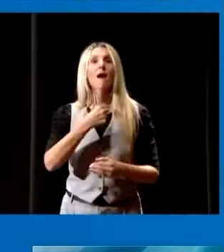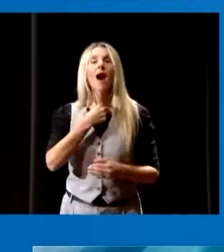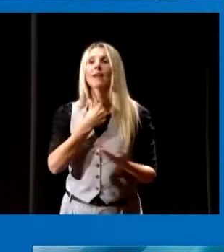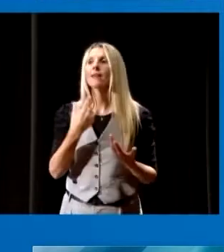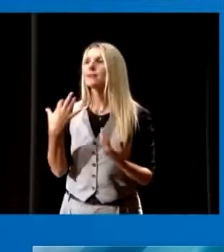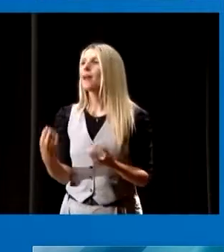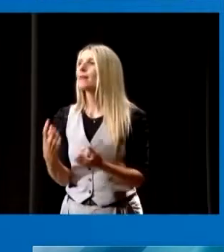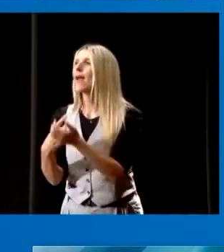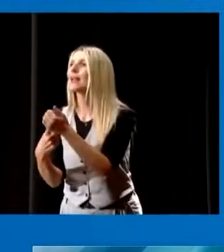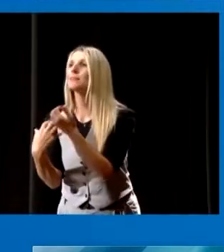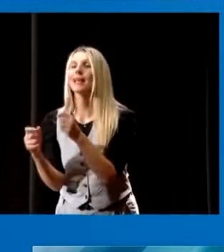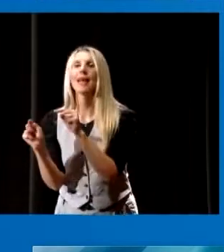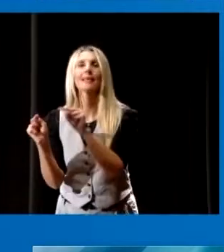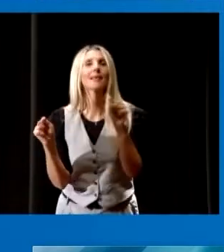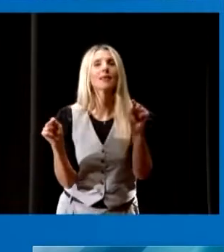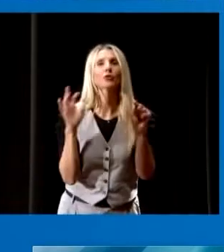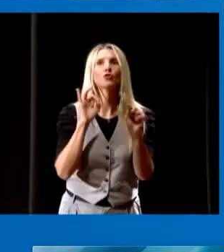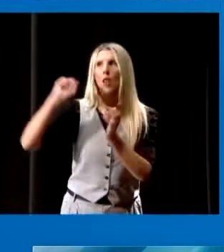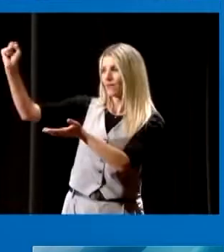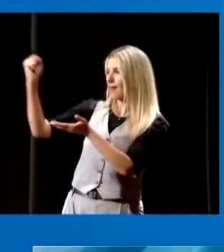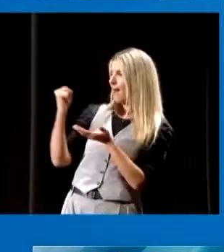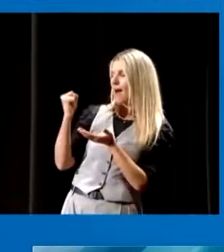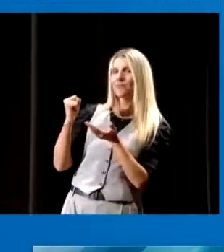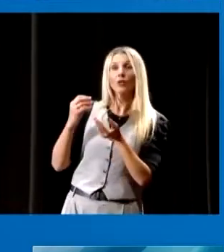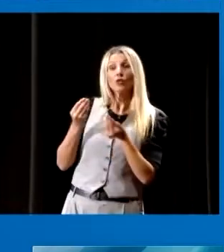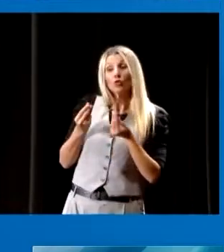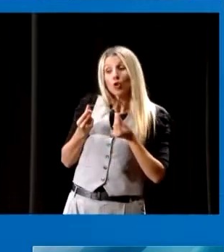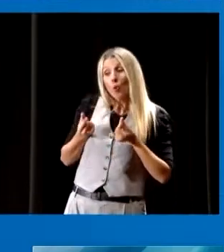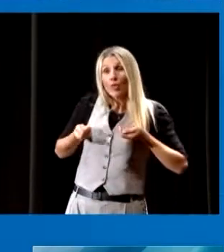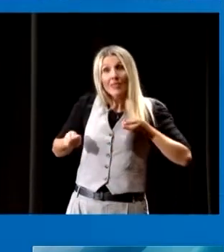ταυτόχρονα να διαχειριστούμε τους πόρους έτσι ώστε